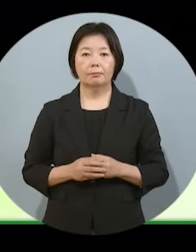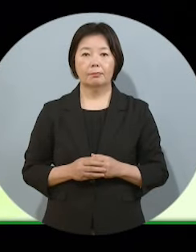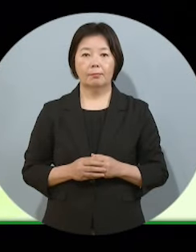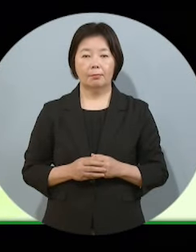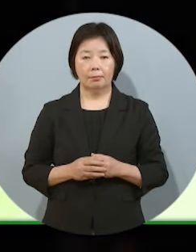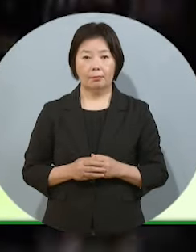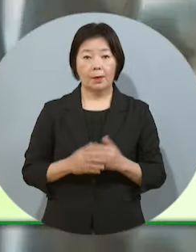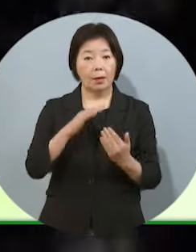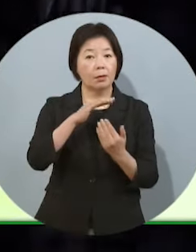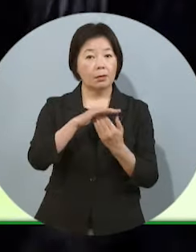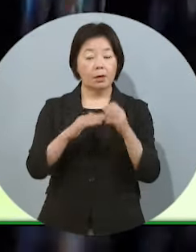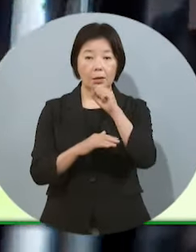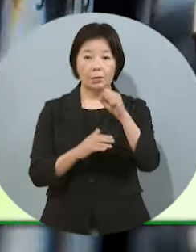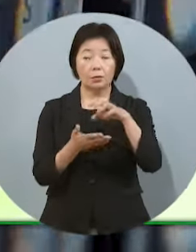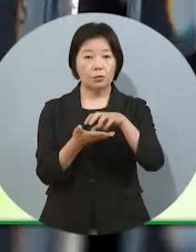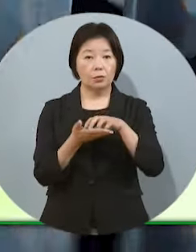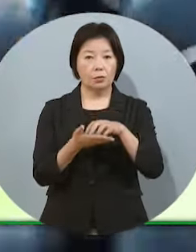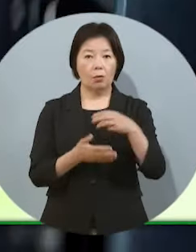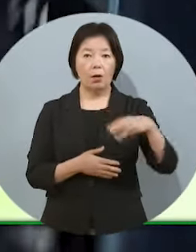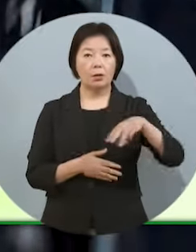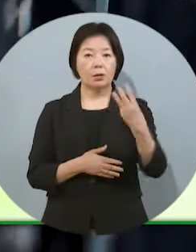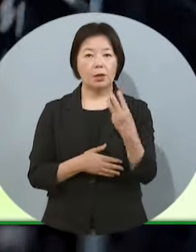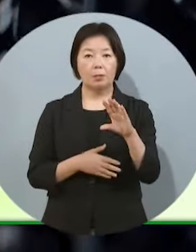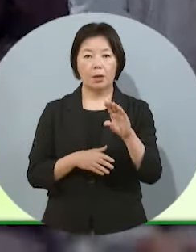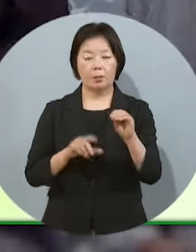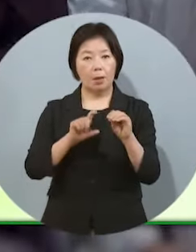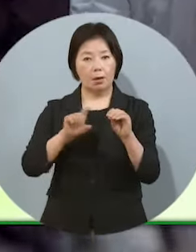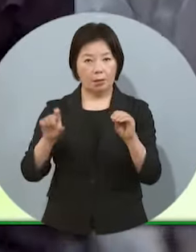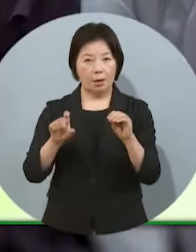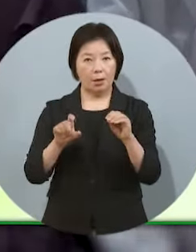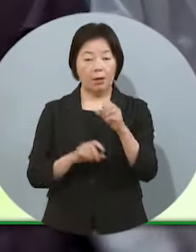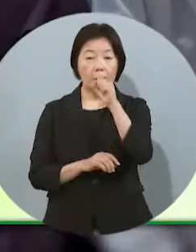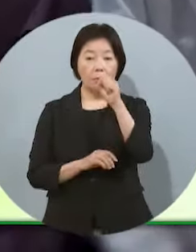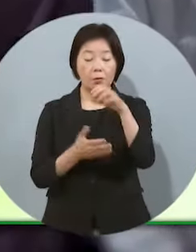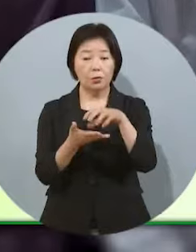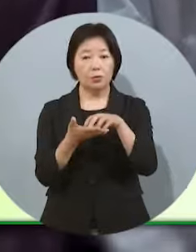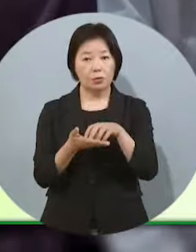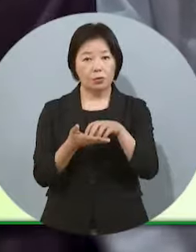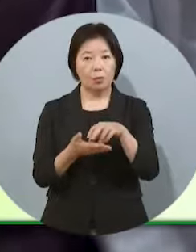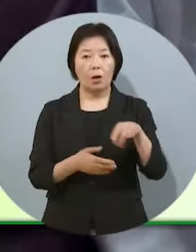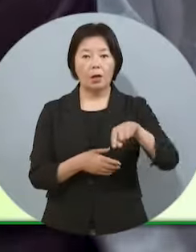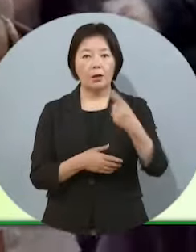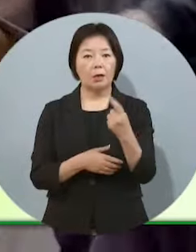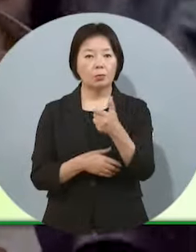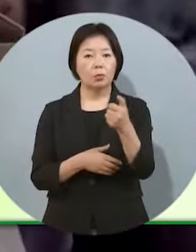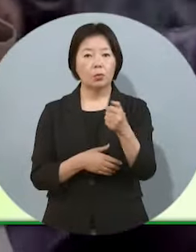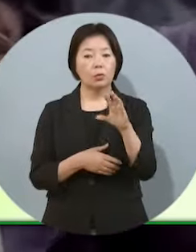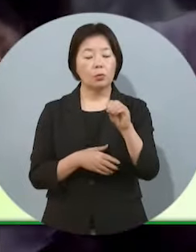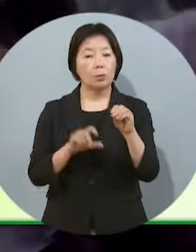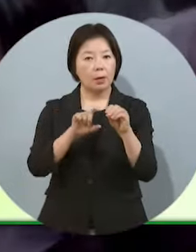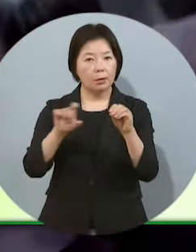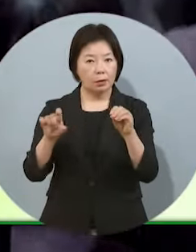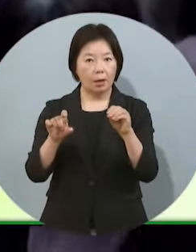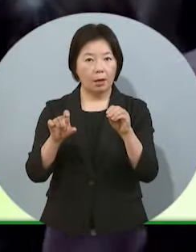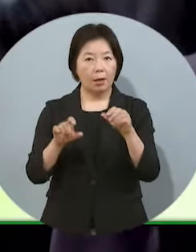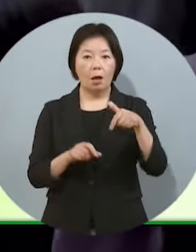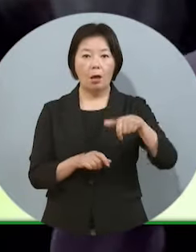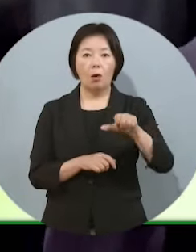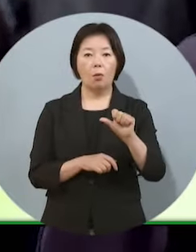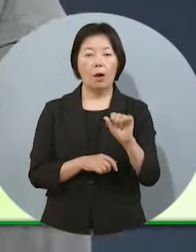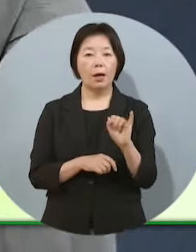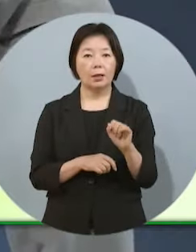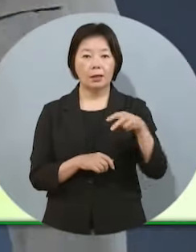最優秀賞には300万円、優秀賞150万円、ファイナリスト